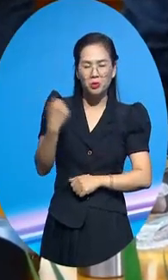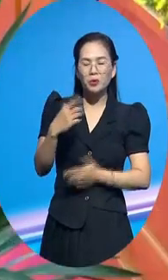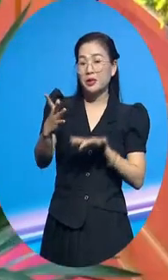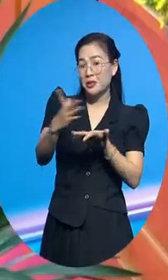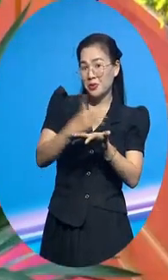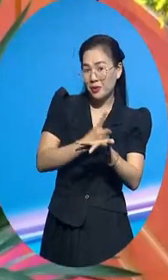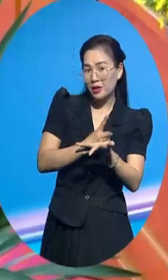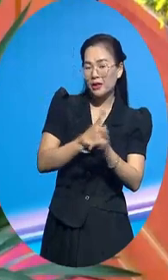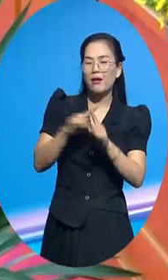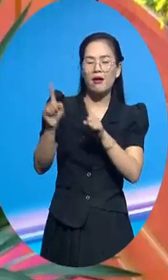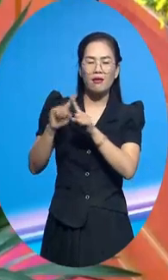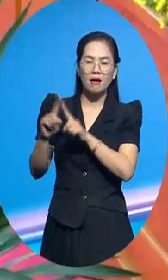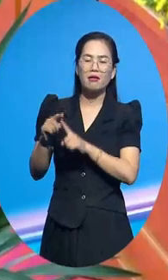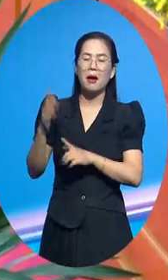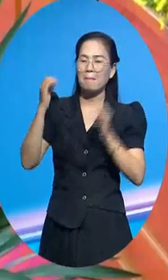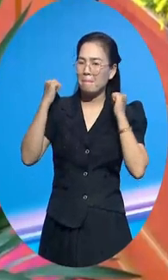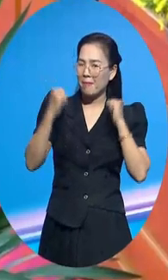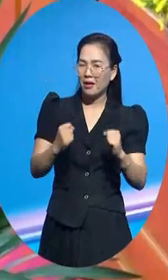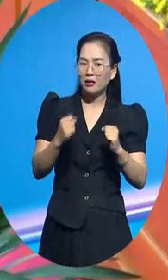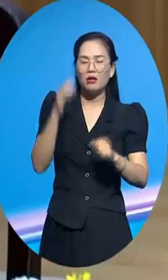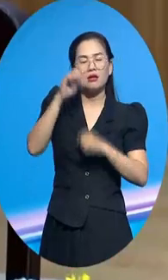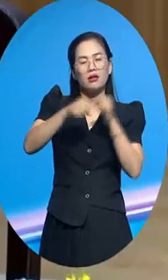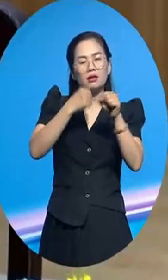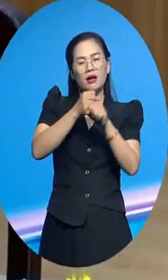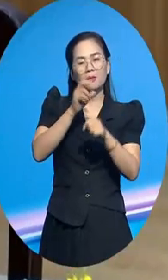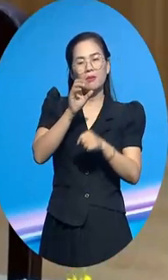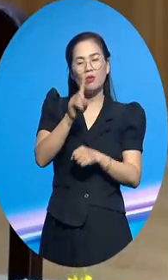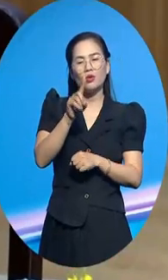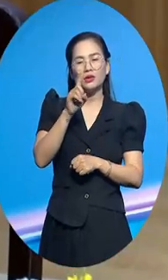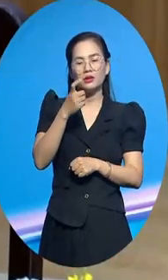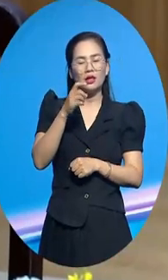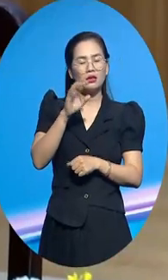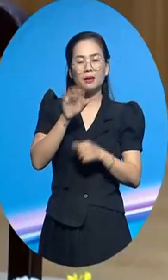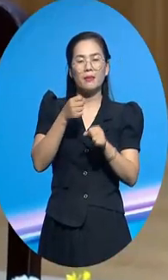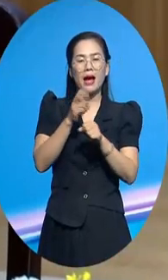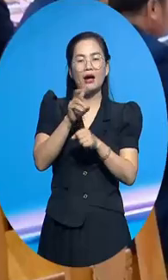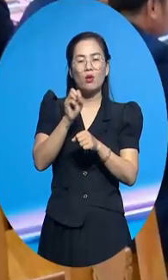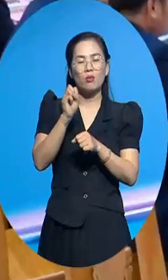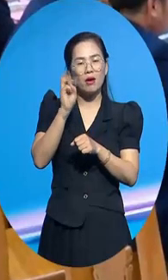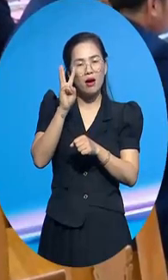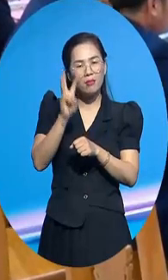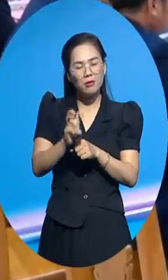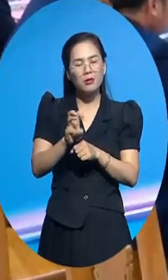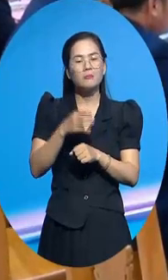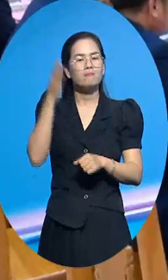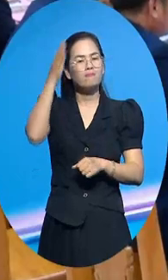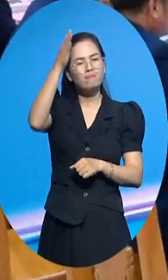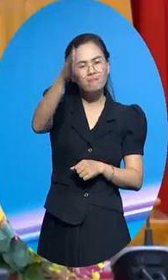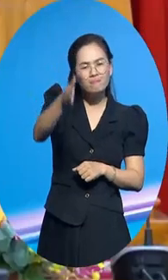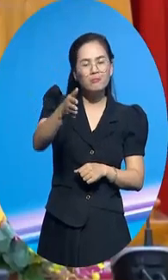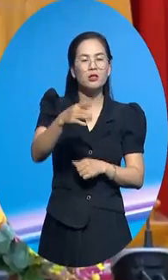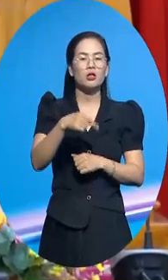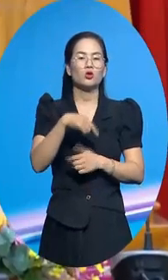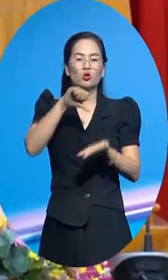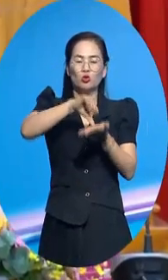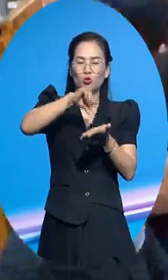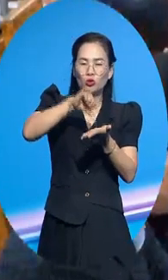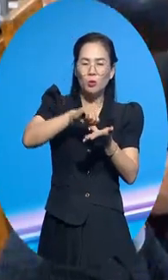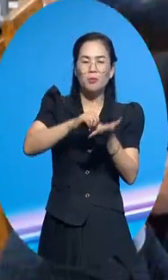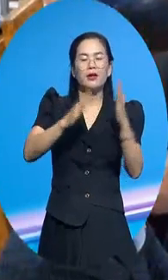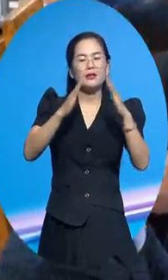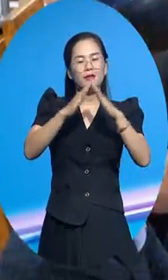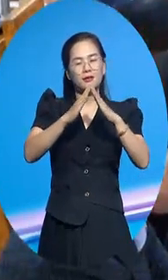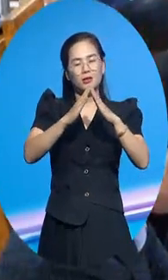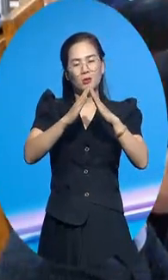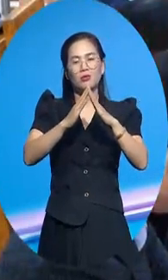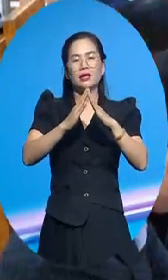định hướng đến năm 2030, Phú Quốc sẽ trở thành khu hành chính kinh tế đặc biệt với vai trò là trung tâm du lịch sinh thái, nghỉ dưỡng, giải